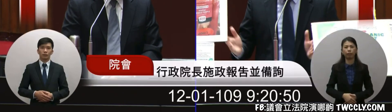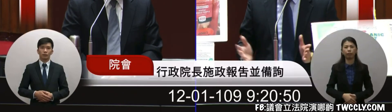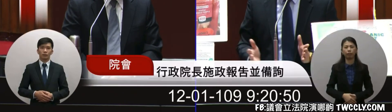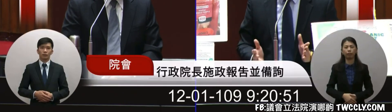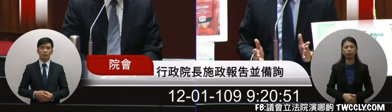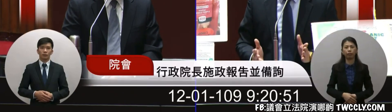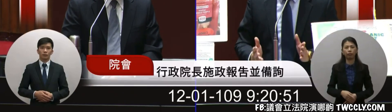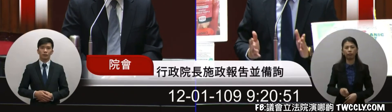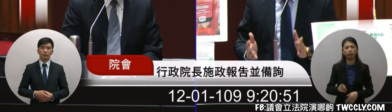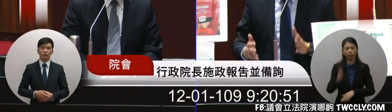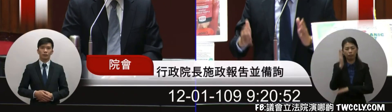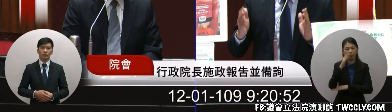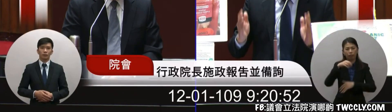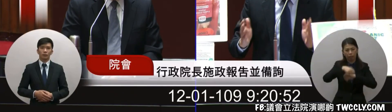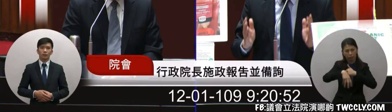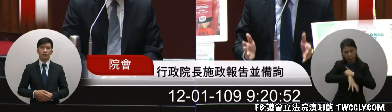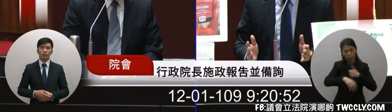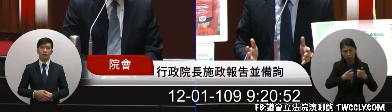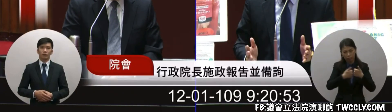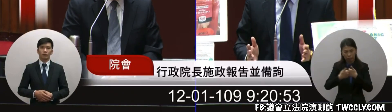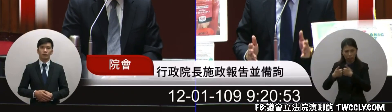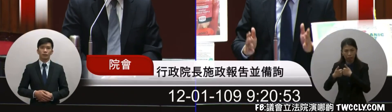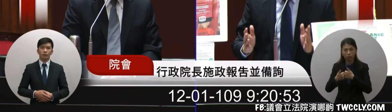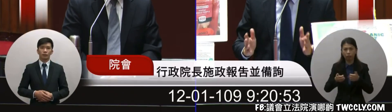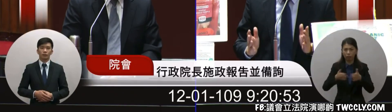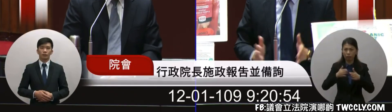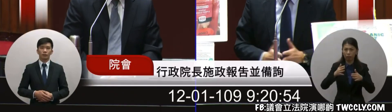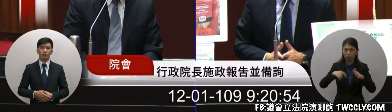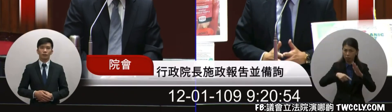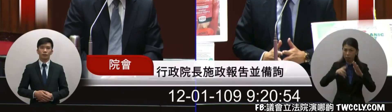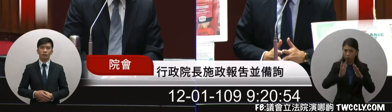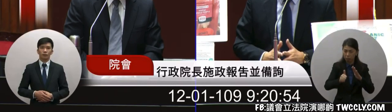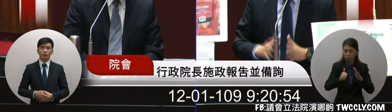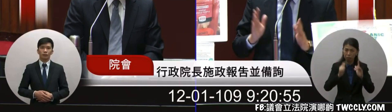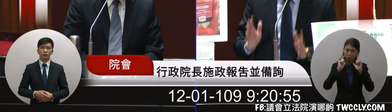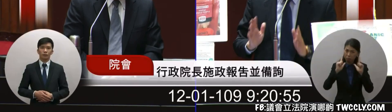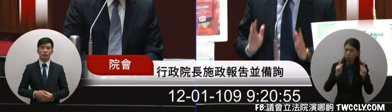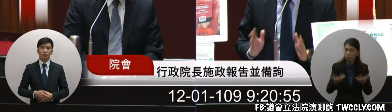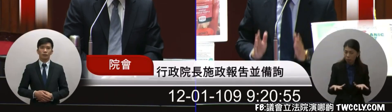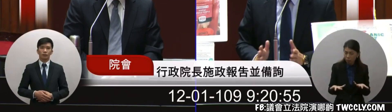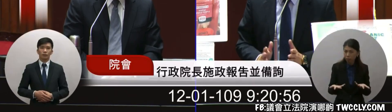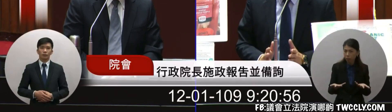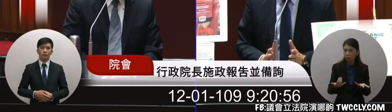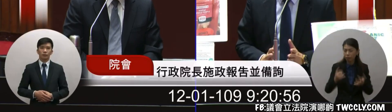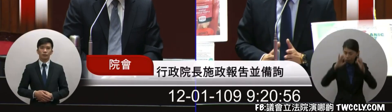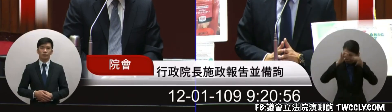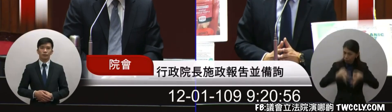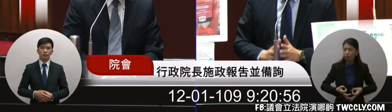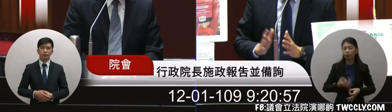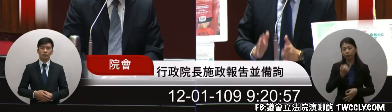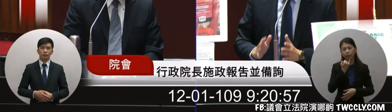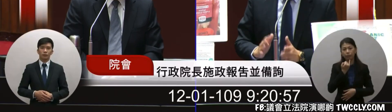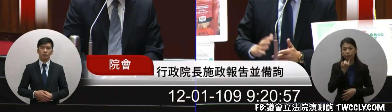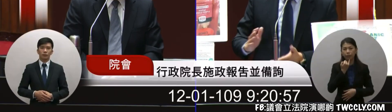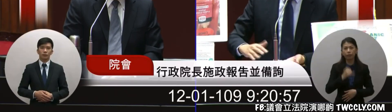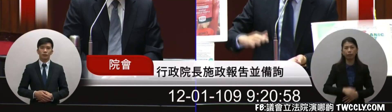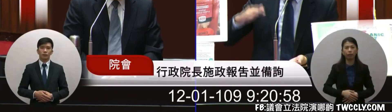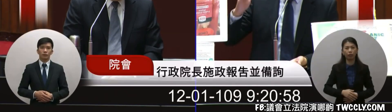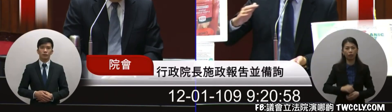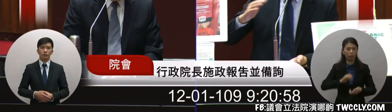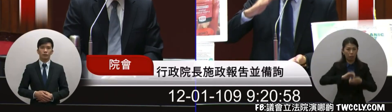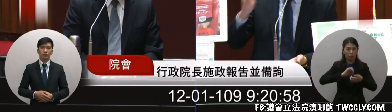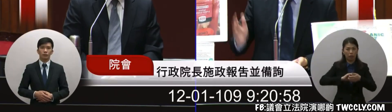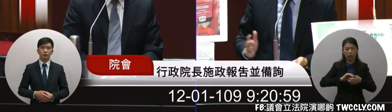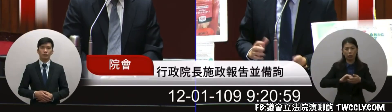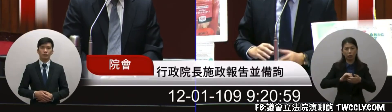关的汇报，是不是都需要是院长？当然这是可以检讨，我承认这是可以检讨，他不一定都要上纲